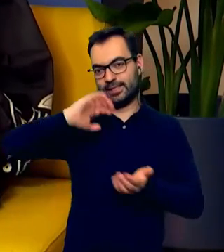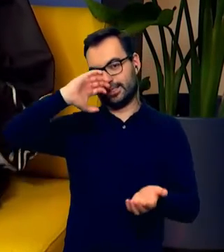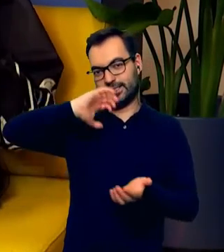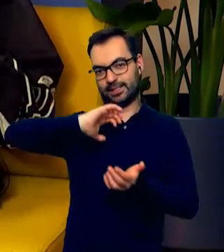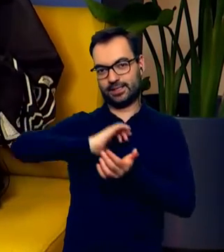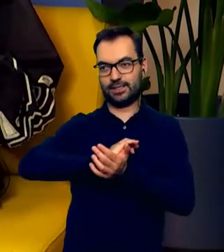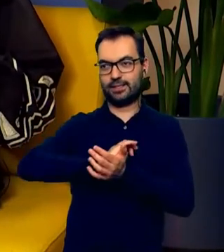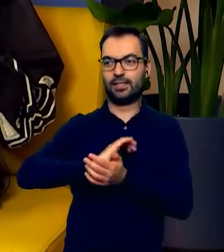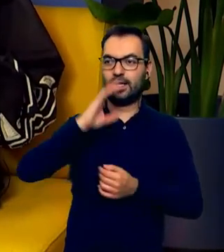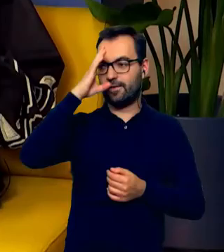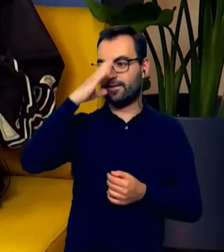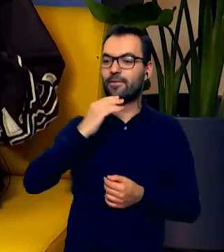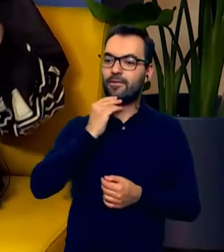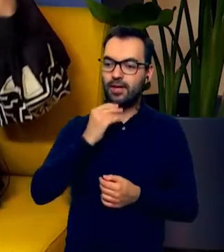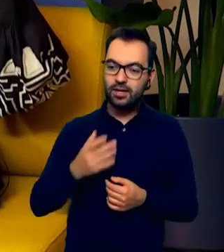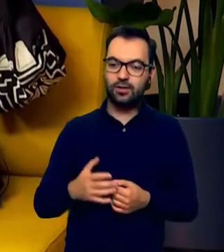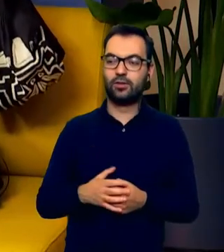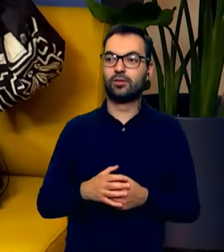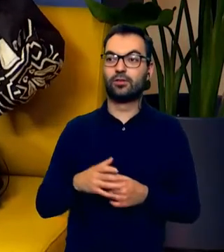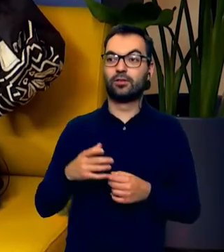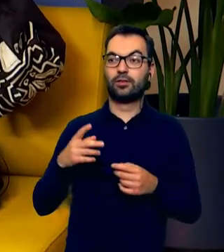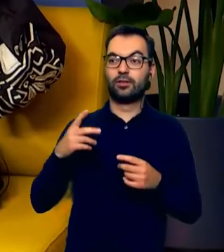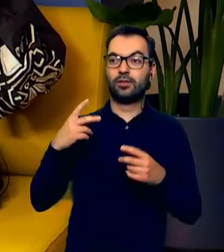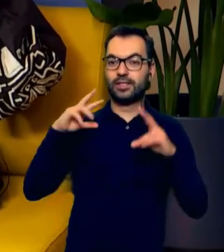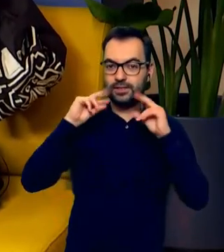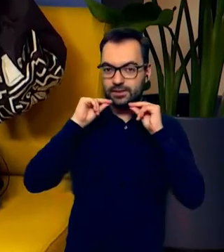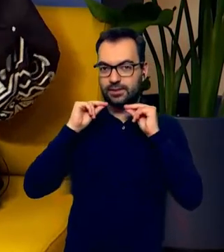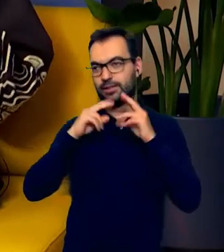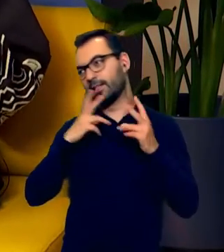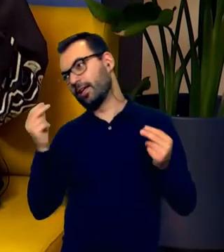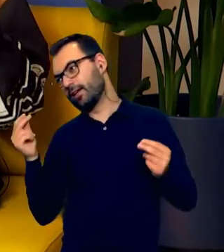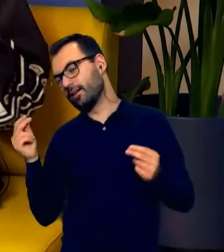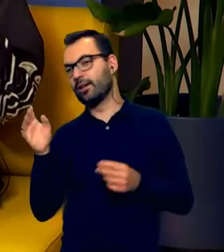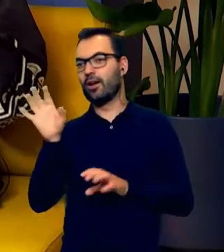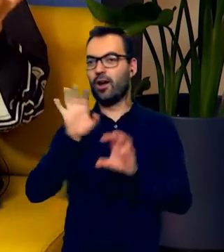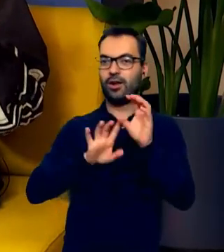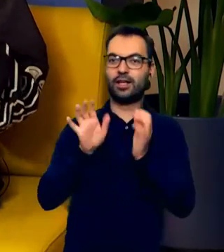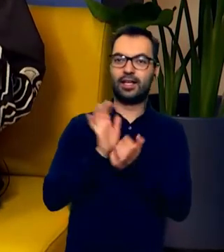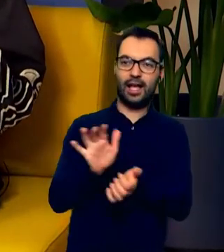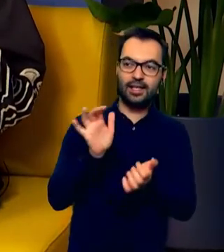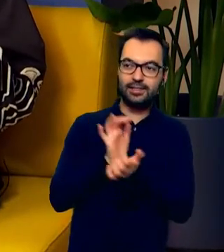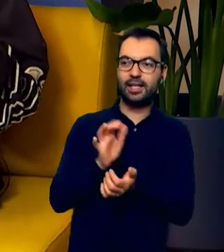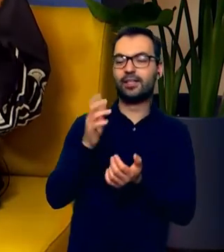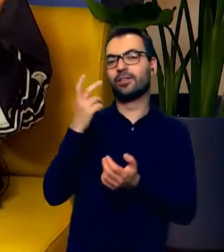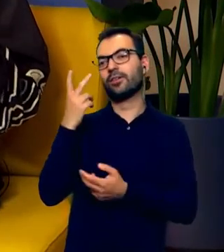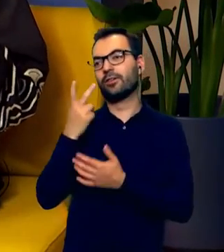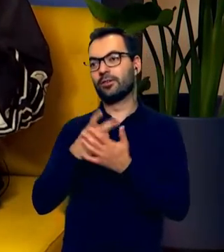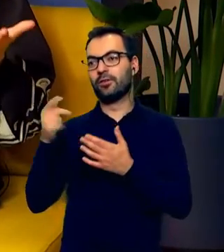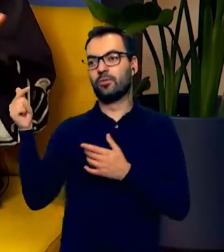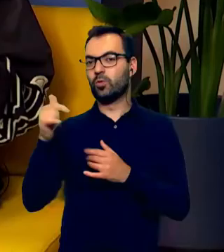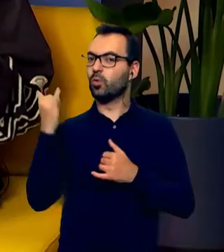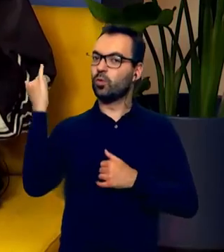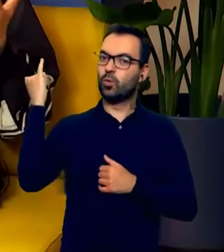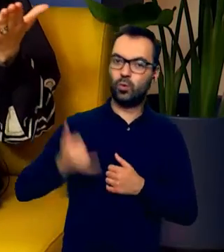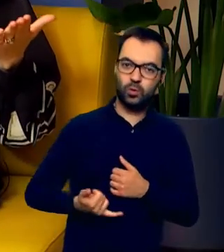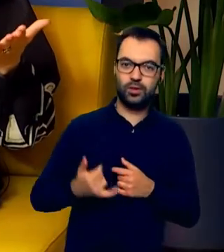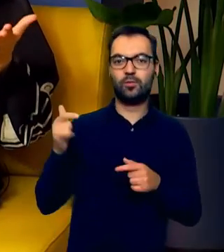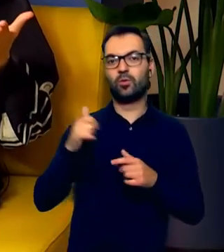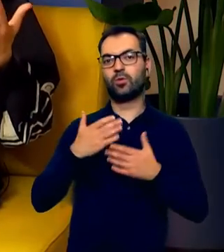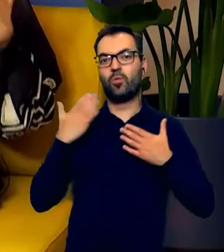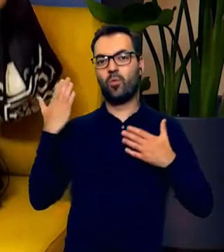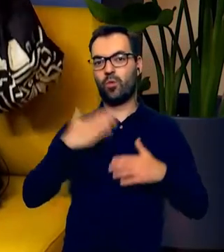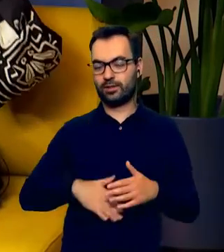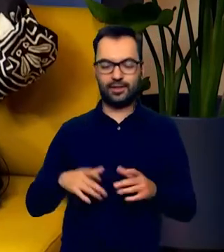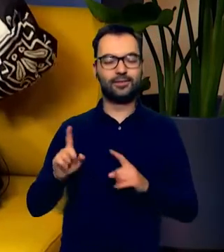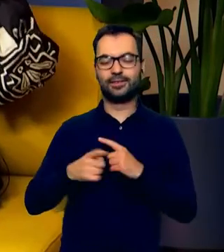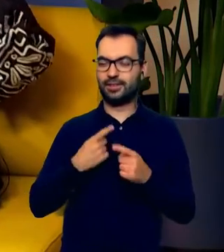naciska. Wygląd, czy się obstrzykiwać, czy się nie obstrzykiwać, wiesz, oglądasz gazety, musisz być chuda, musisz być